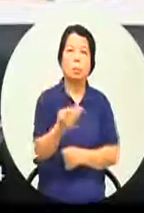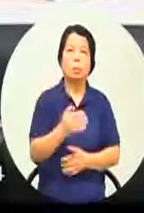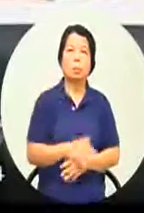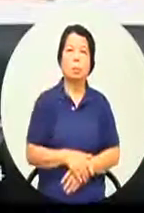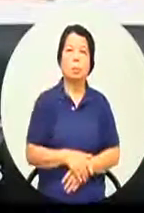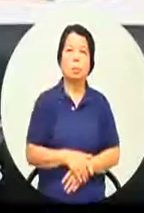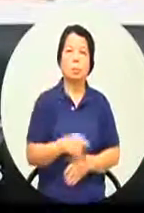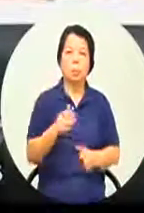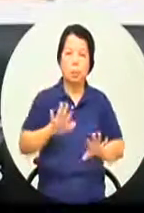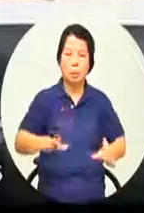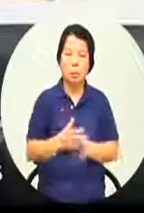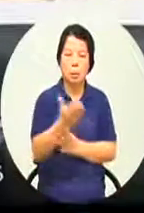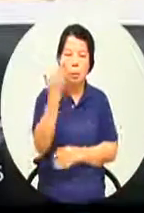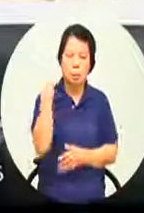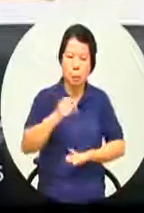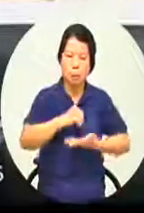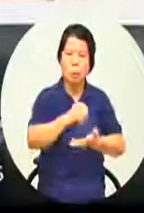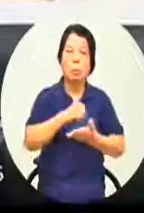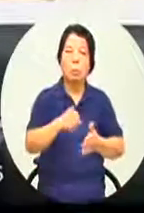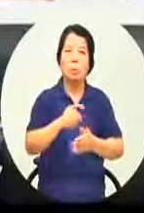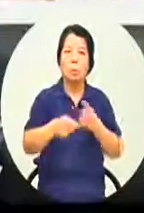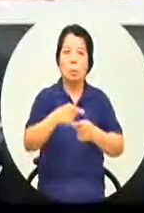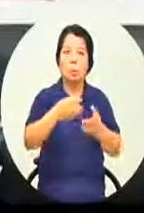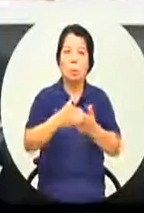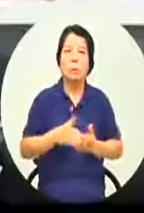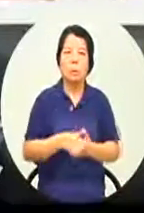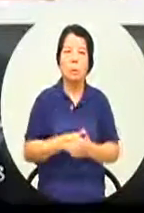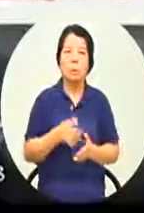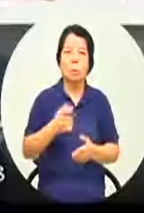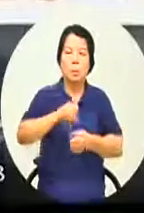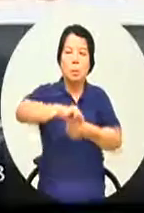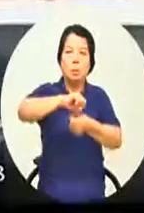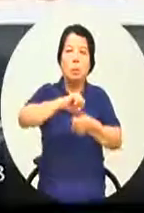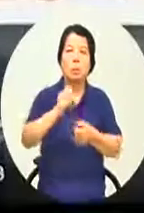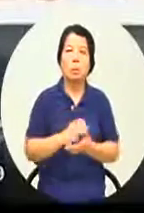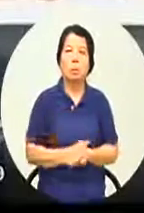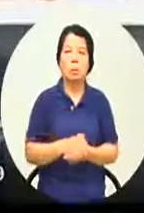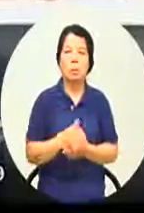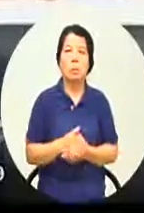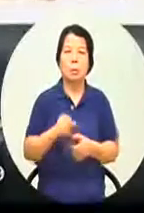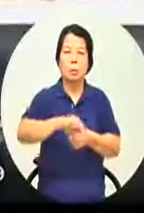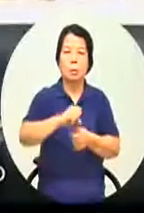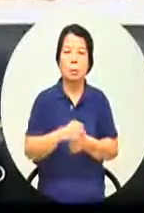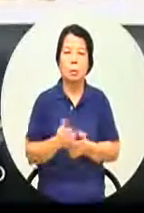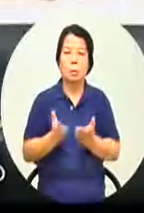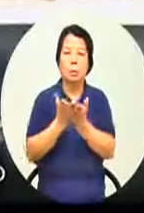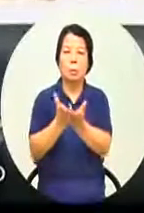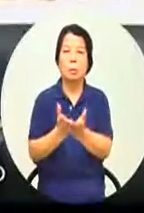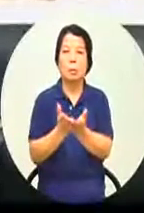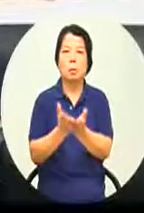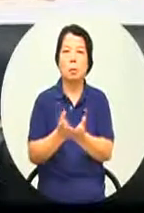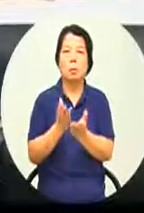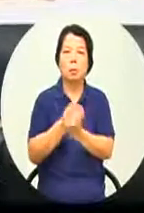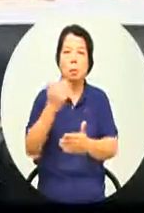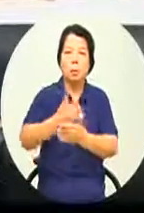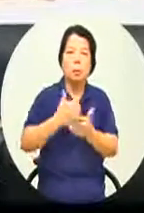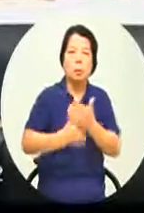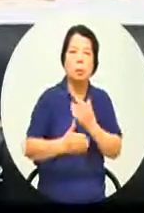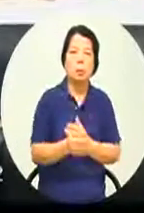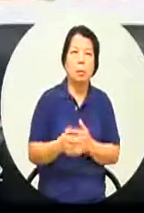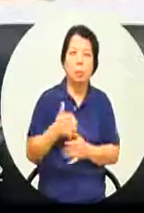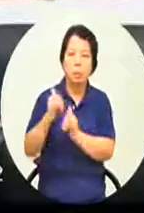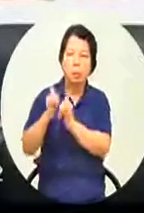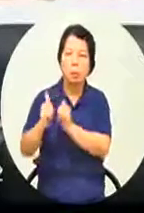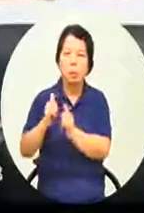么本席其实在之前一直建议你们，是不是应该要多增第一个？增加渡轮的数量，减少旗津当地